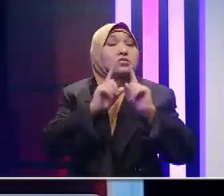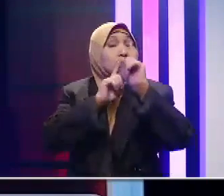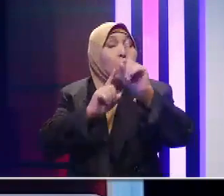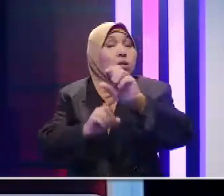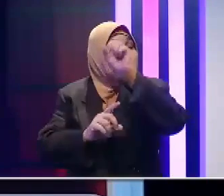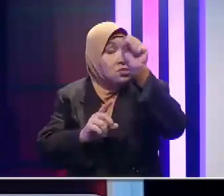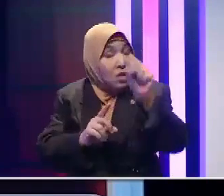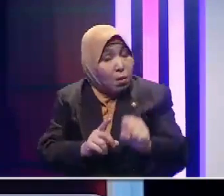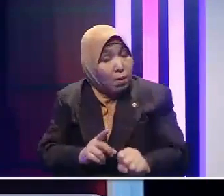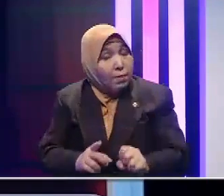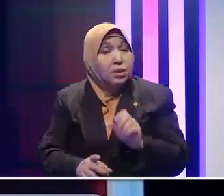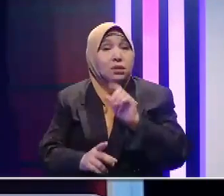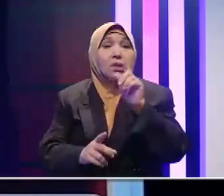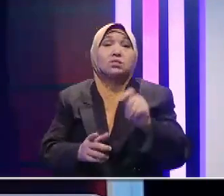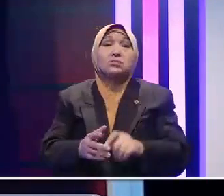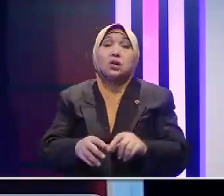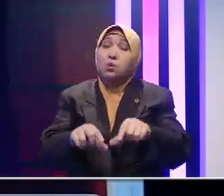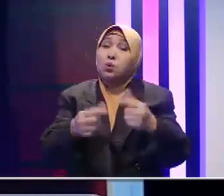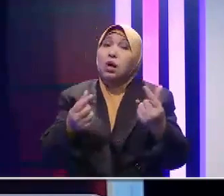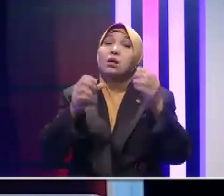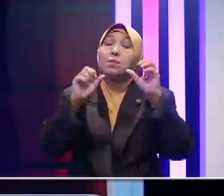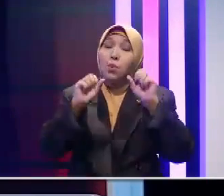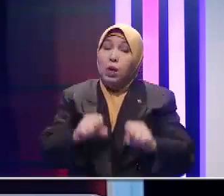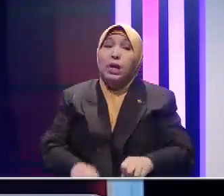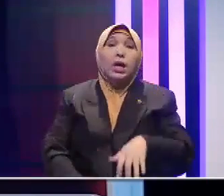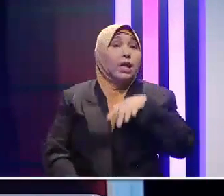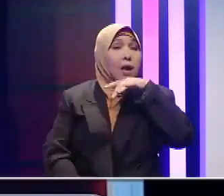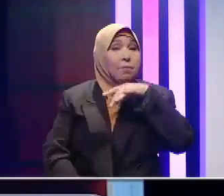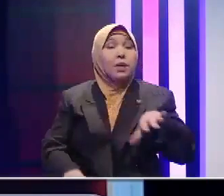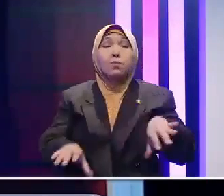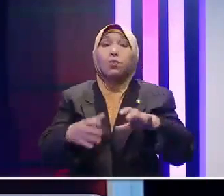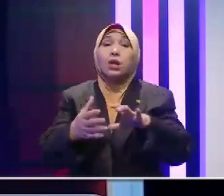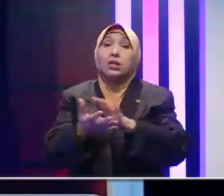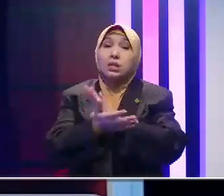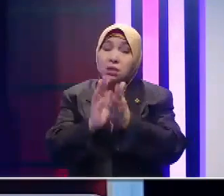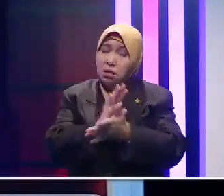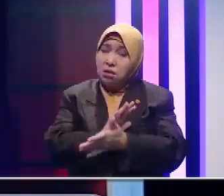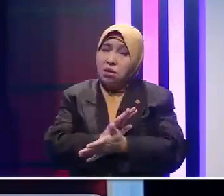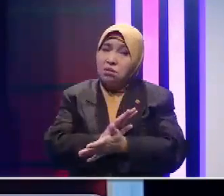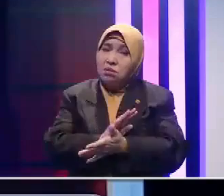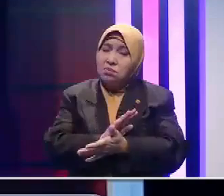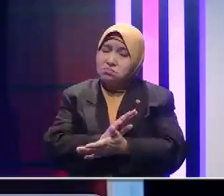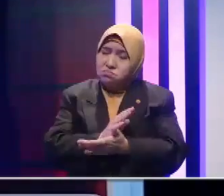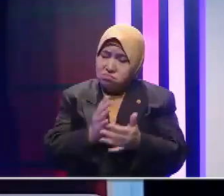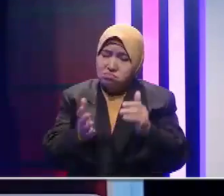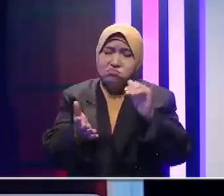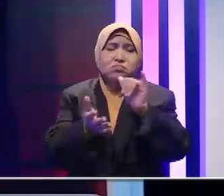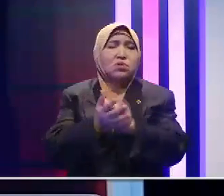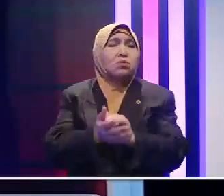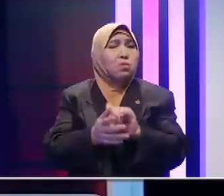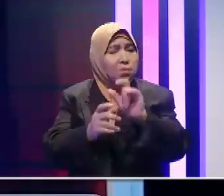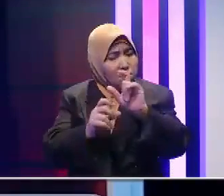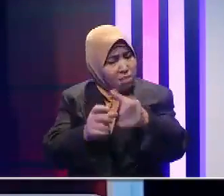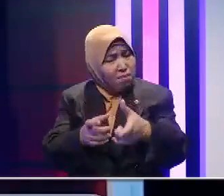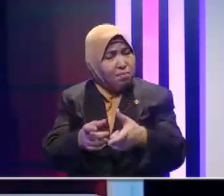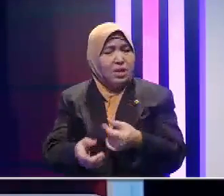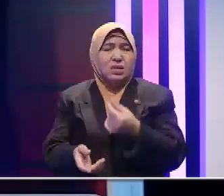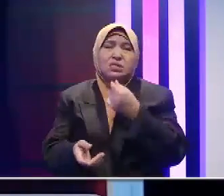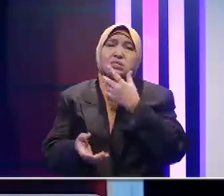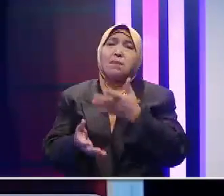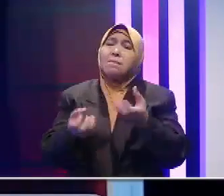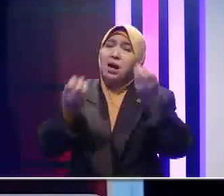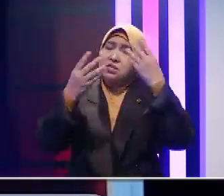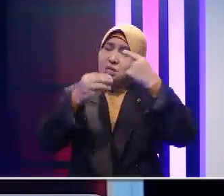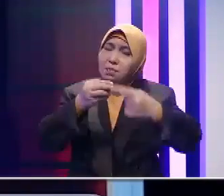tanya. Quran ni boleh je Nabi buat kan? Itu benda yang mukjizat juga bagi saya tu. Dan keduanya, banyak